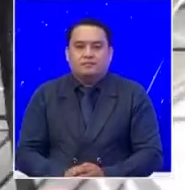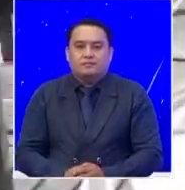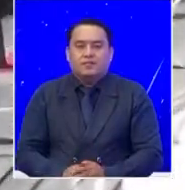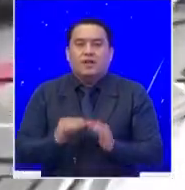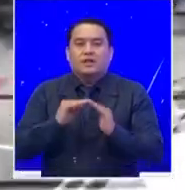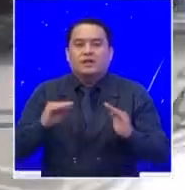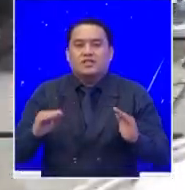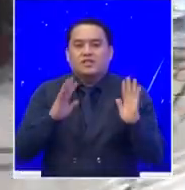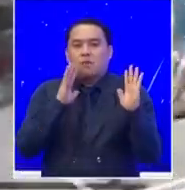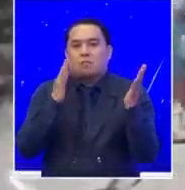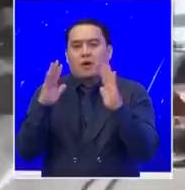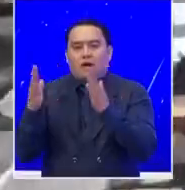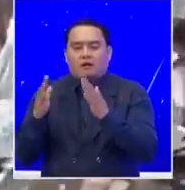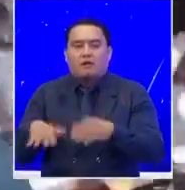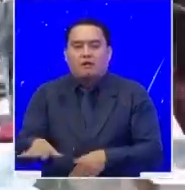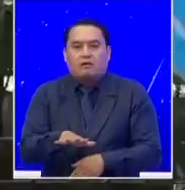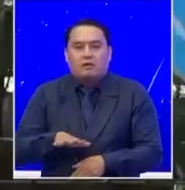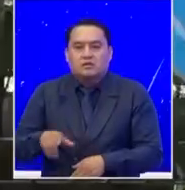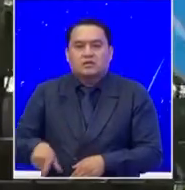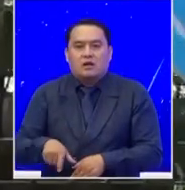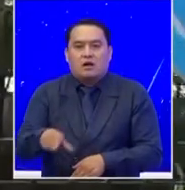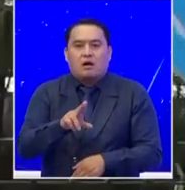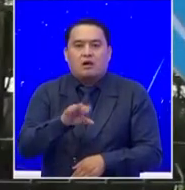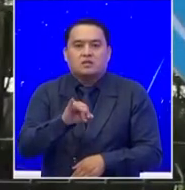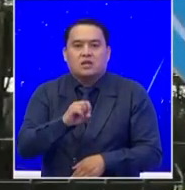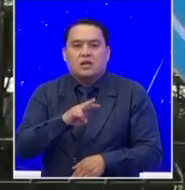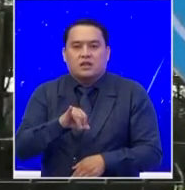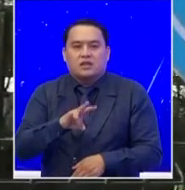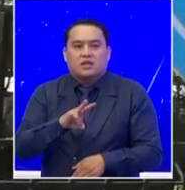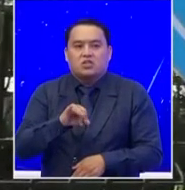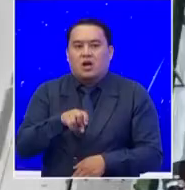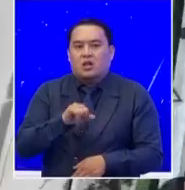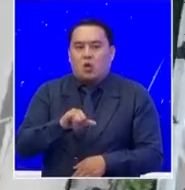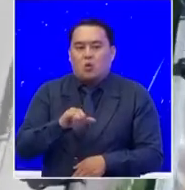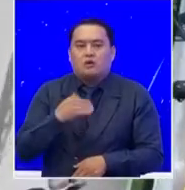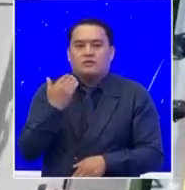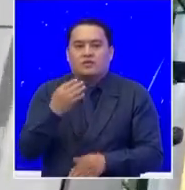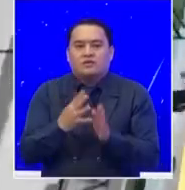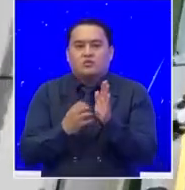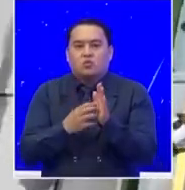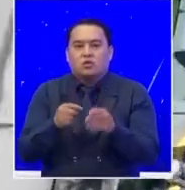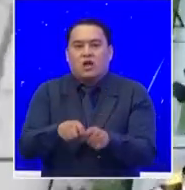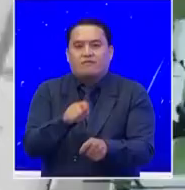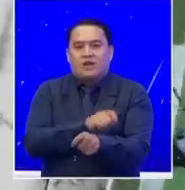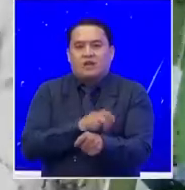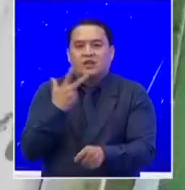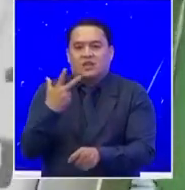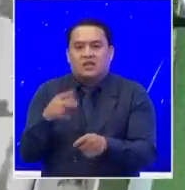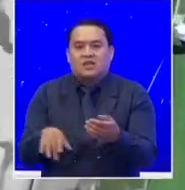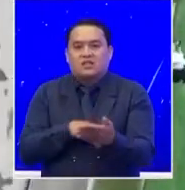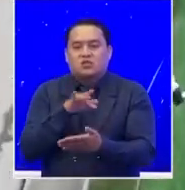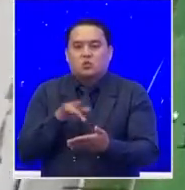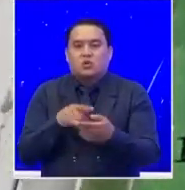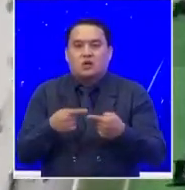Детский парк расположился на берегу реки Каскелен. Отсюда и название Жагалау. Территория в 900 квадратных метров поделена на три зоны. В одной